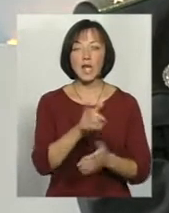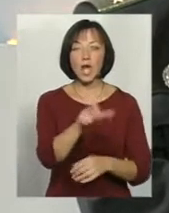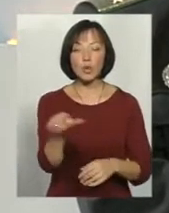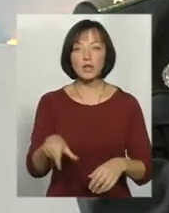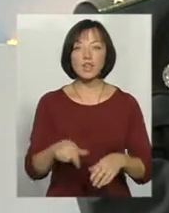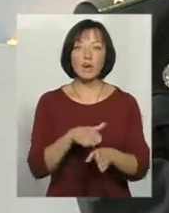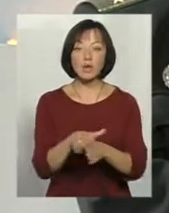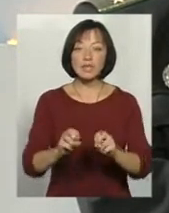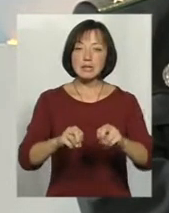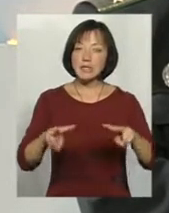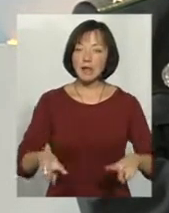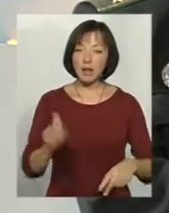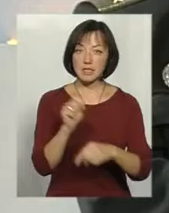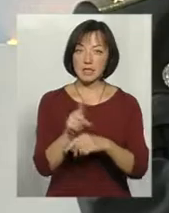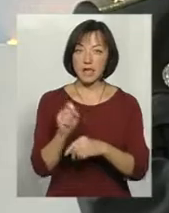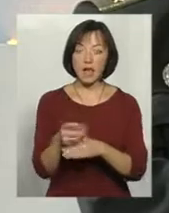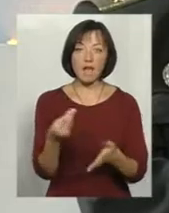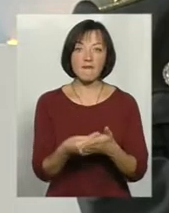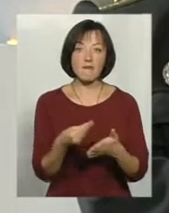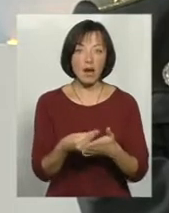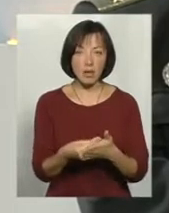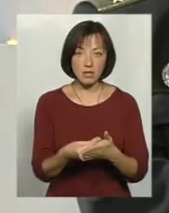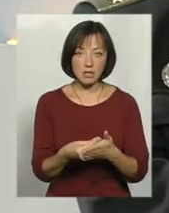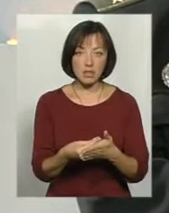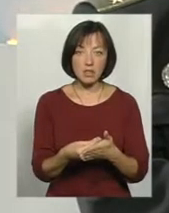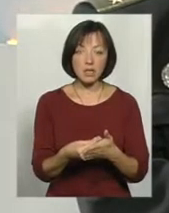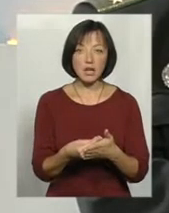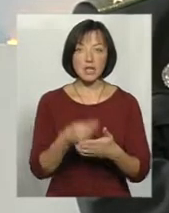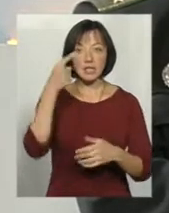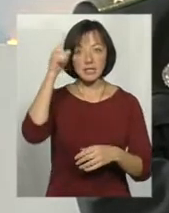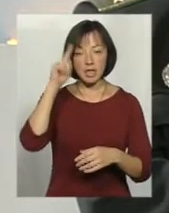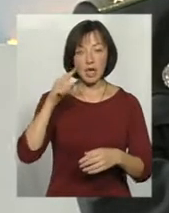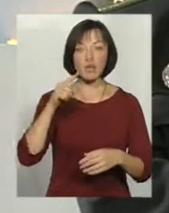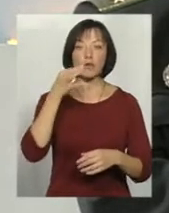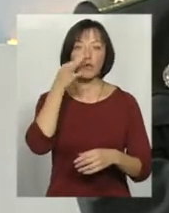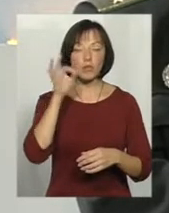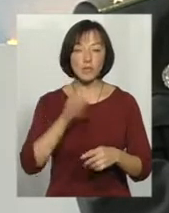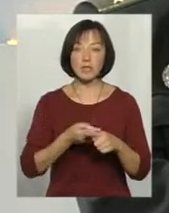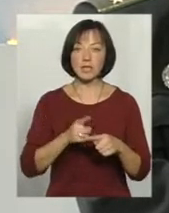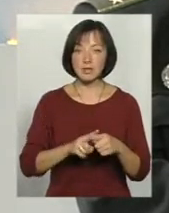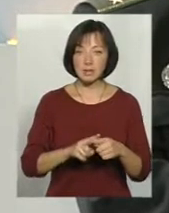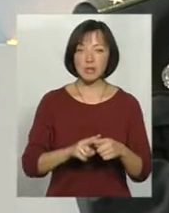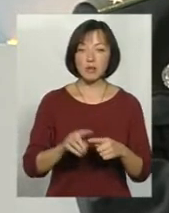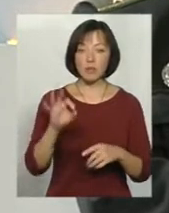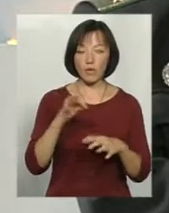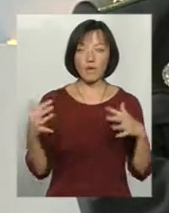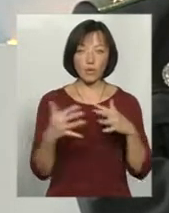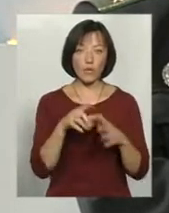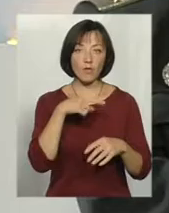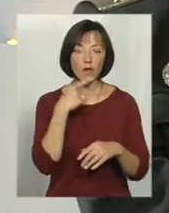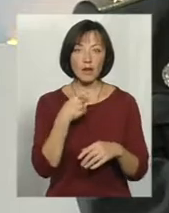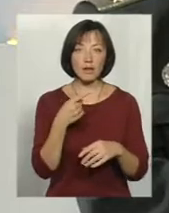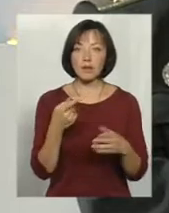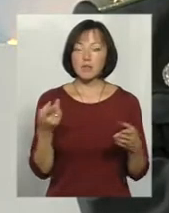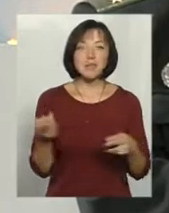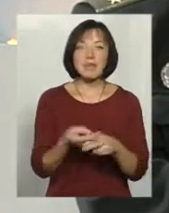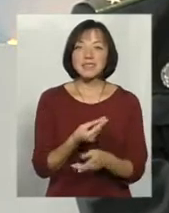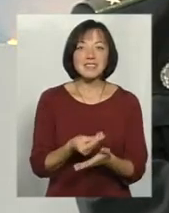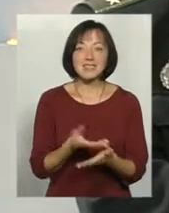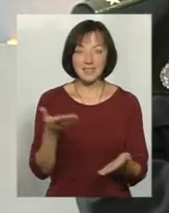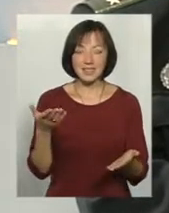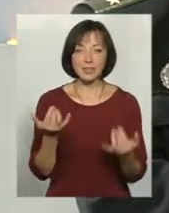виконують спеціальні завдання, вартість його знань і володінь на сьогоднішній день, це ми розуміємо, про війну йде, вони безцінні.